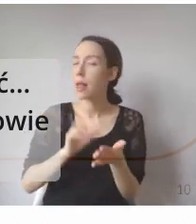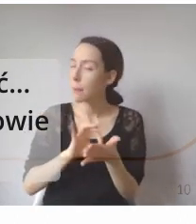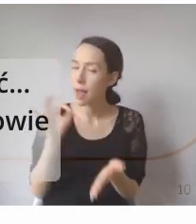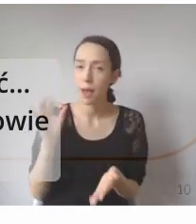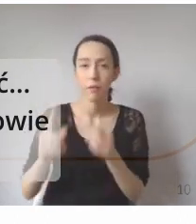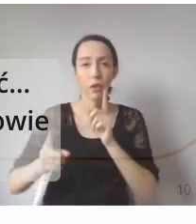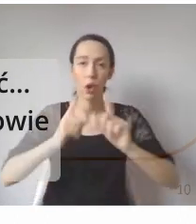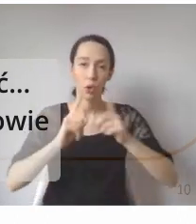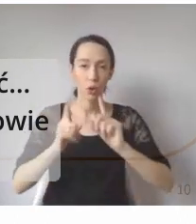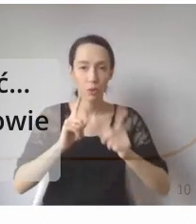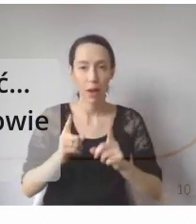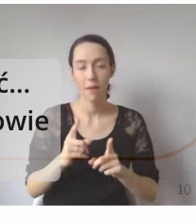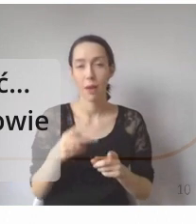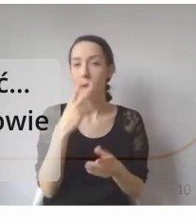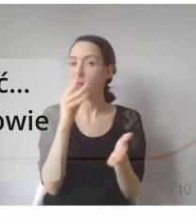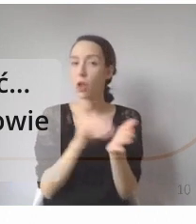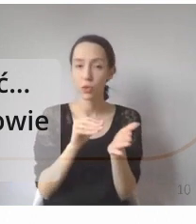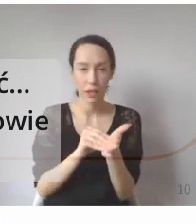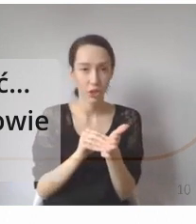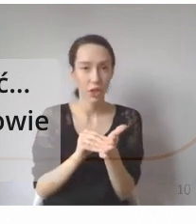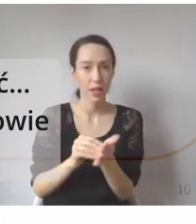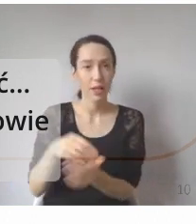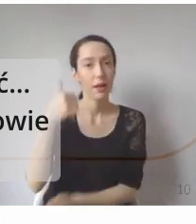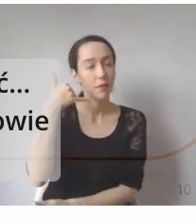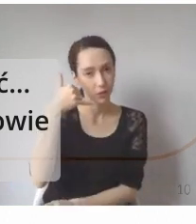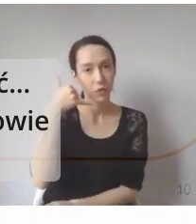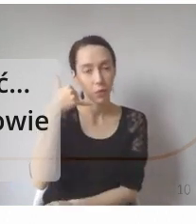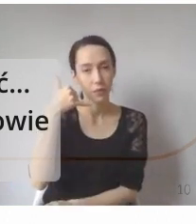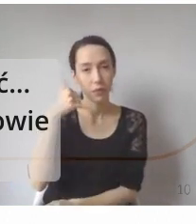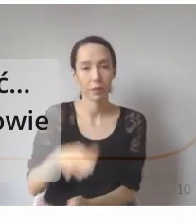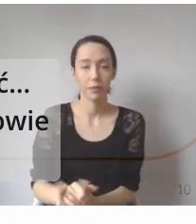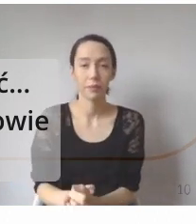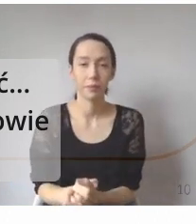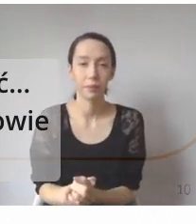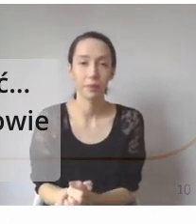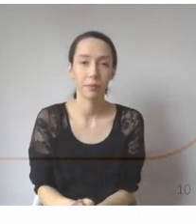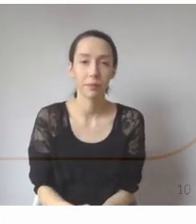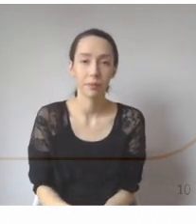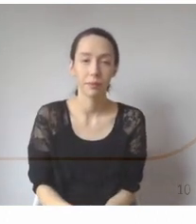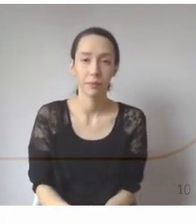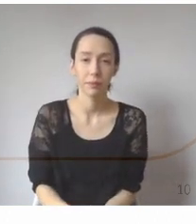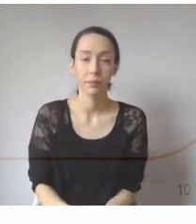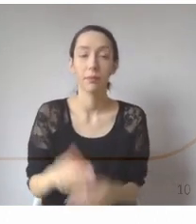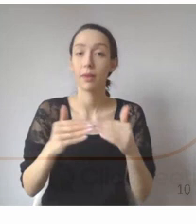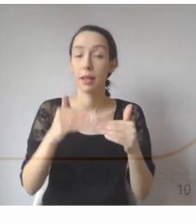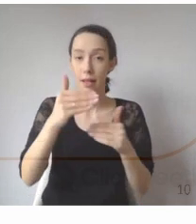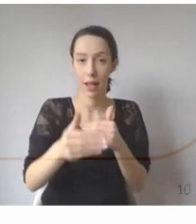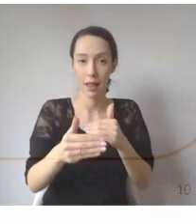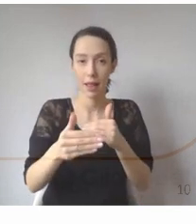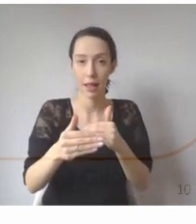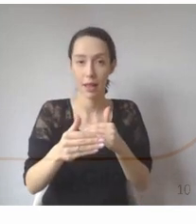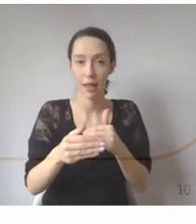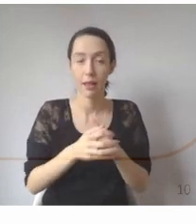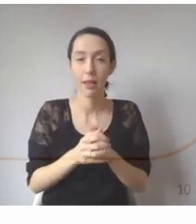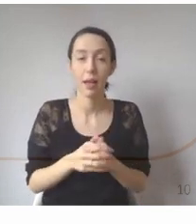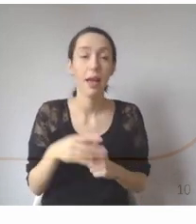rozmawiać, to znaczy ma doświadczenie w obsłudze klienta, również w rozmowie telefonicznej. I dalej, jeżeli chodzi o